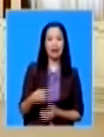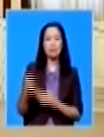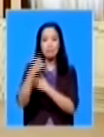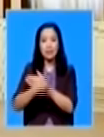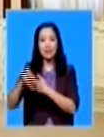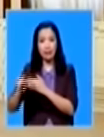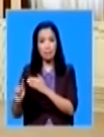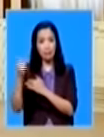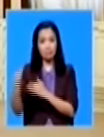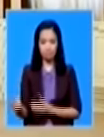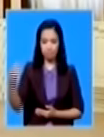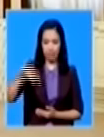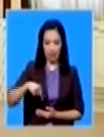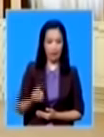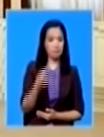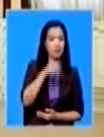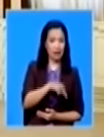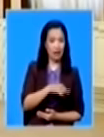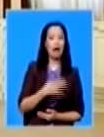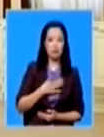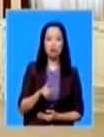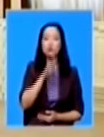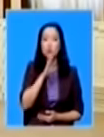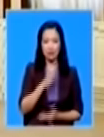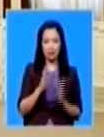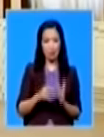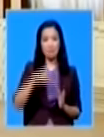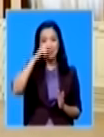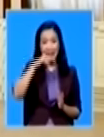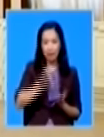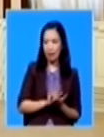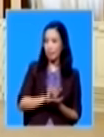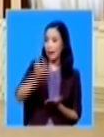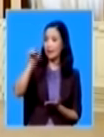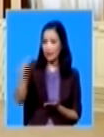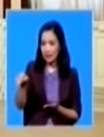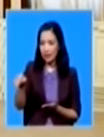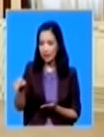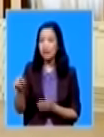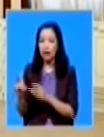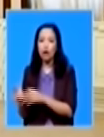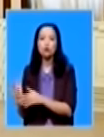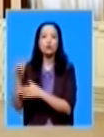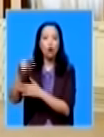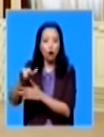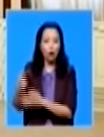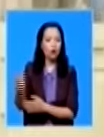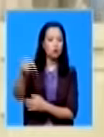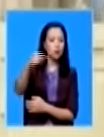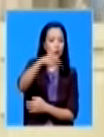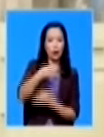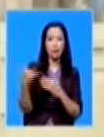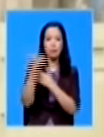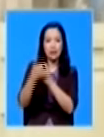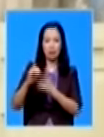างเครือข่ายของท่านผมไปบ้านท่านแล้วท่านก็จับคนเหล่านี้ไปต่อตรงโน้นแล้วก็เพิ่มเที่ยวบินเท่านั้นก็มีความก้าวหน้าตามลำดับนะหลายประเทศเข